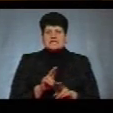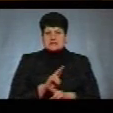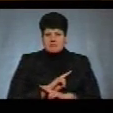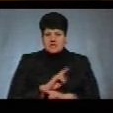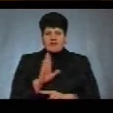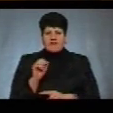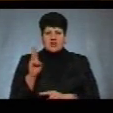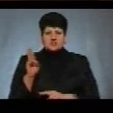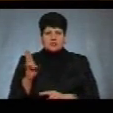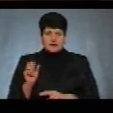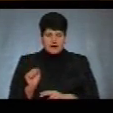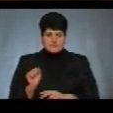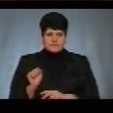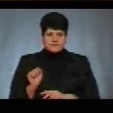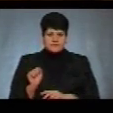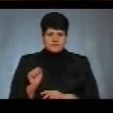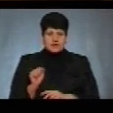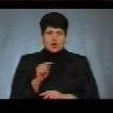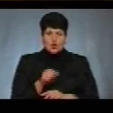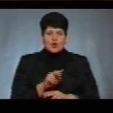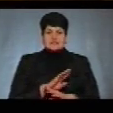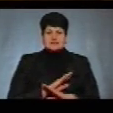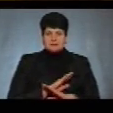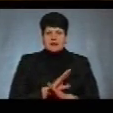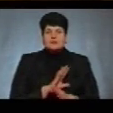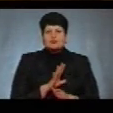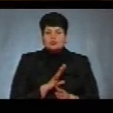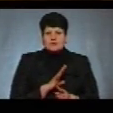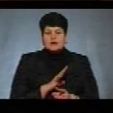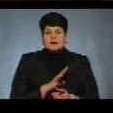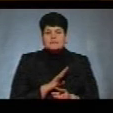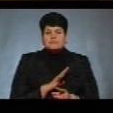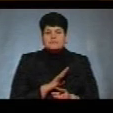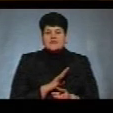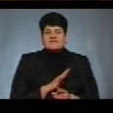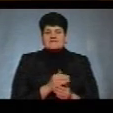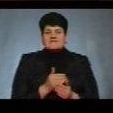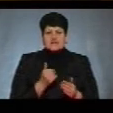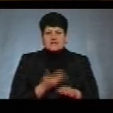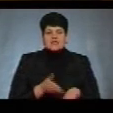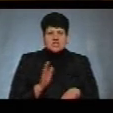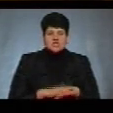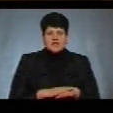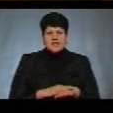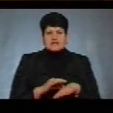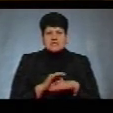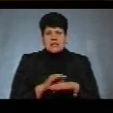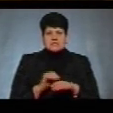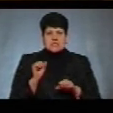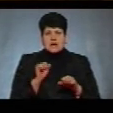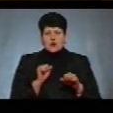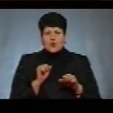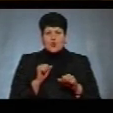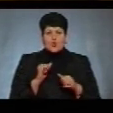вказано, що його смерть настала від тяжких тілесних ушкоджень, небезпечних в